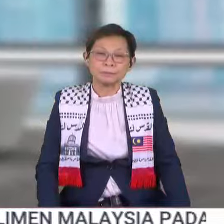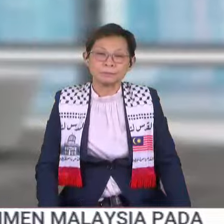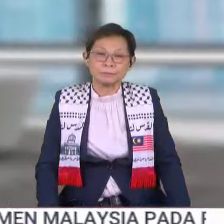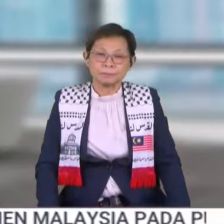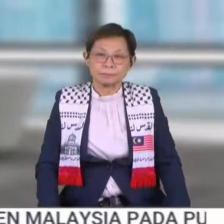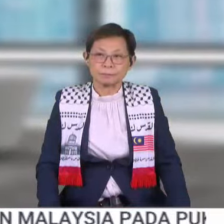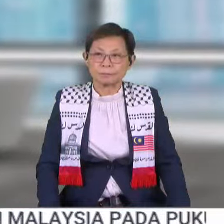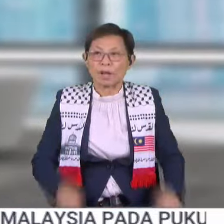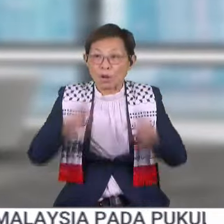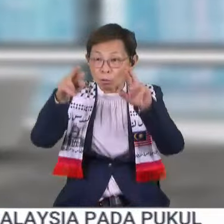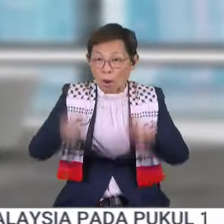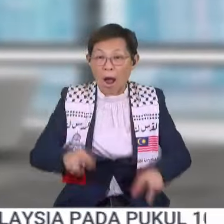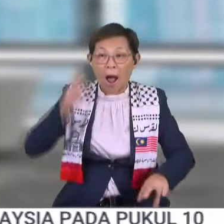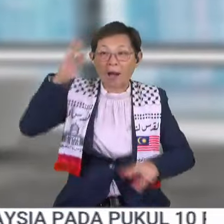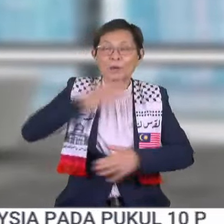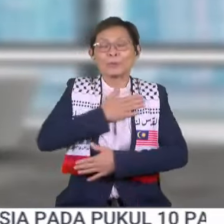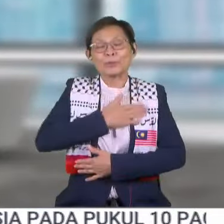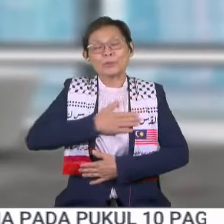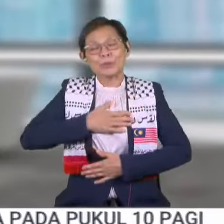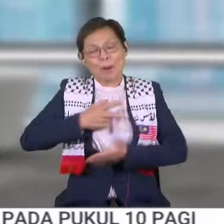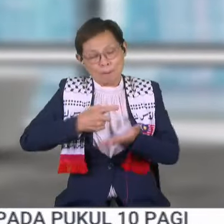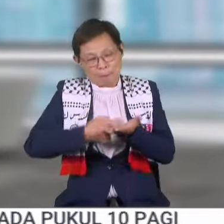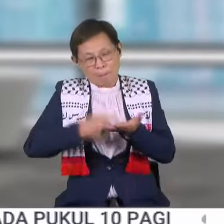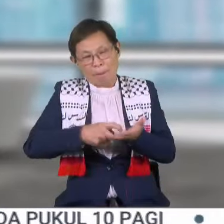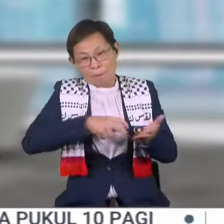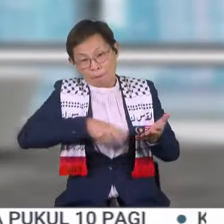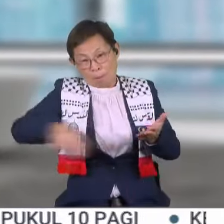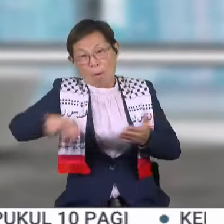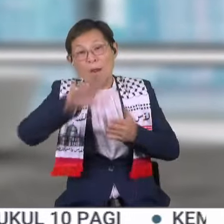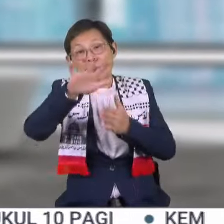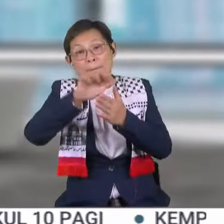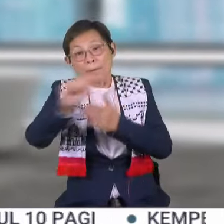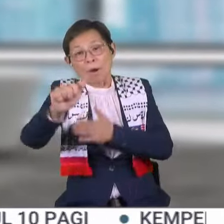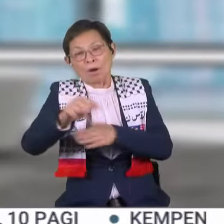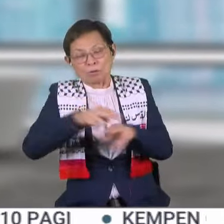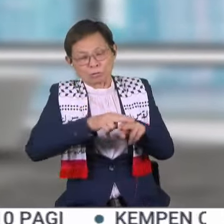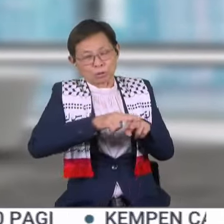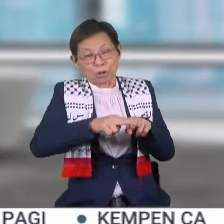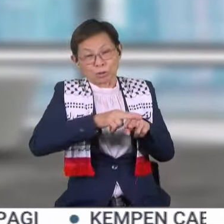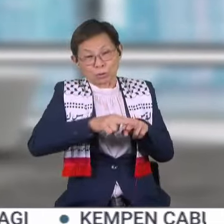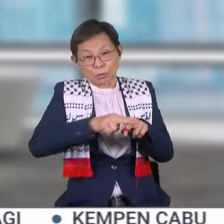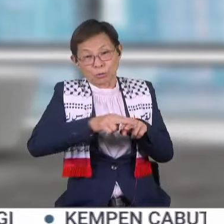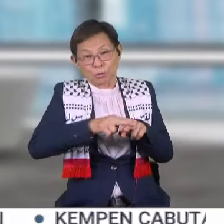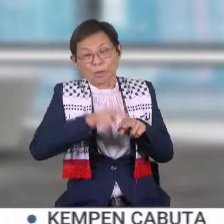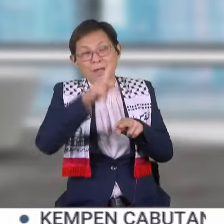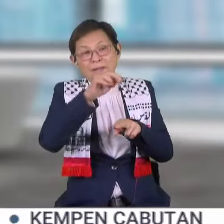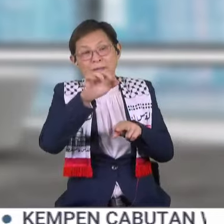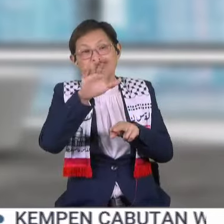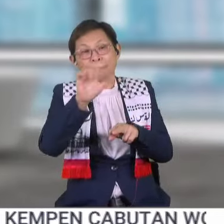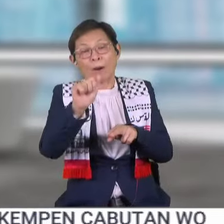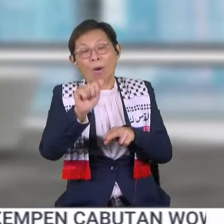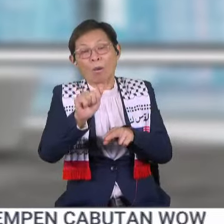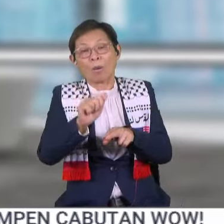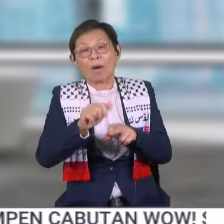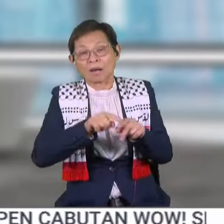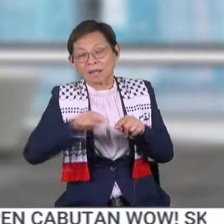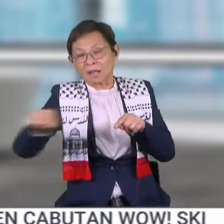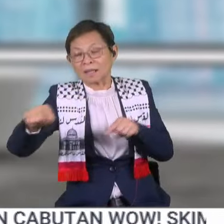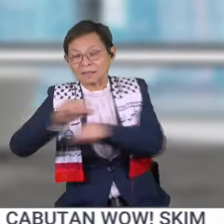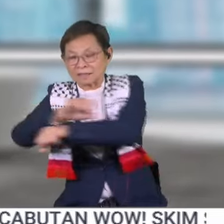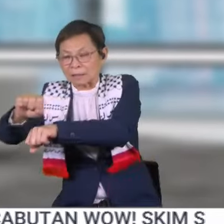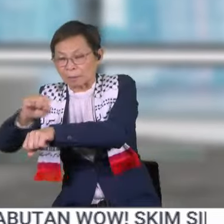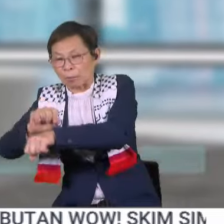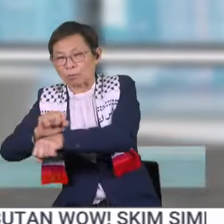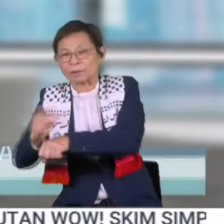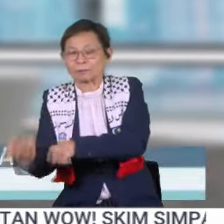telur rakyat bakal menikmati tambang sehala R untuk perkhidmatan tren shutle terau dari JB Central ke Woodland Singapura dan